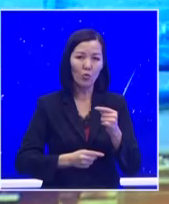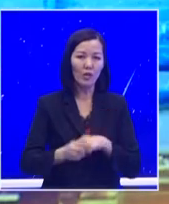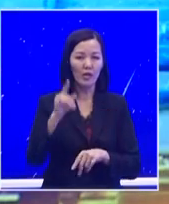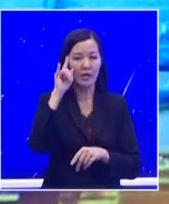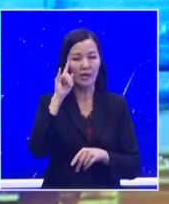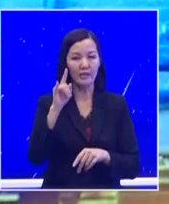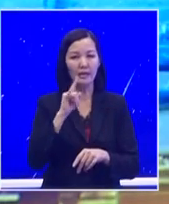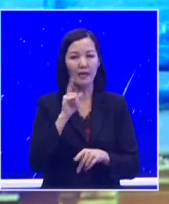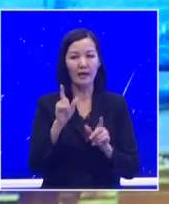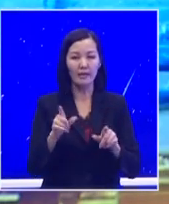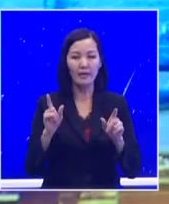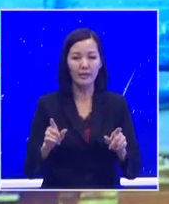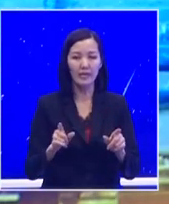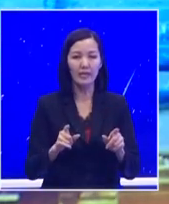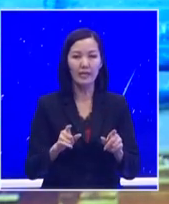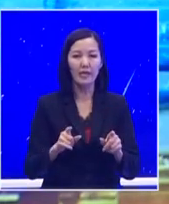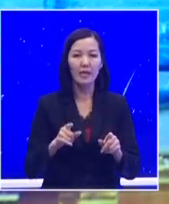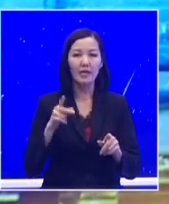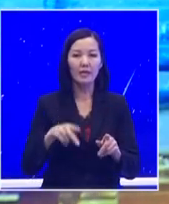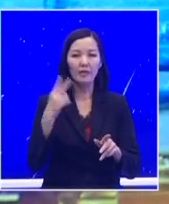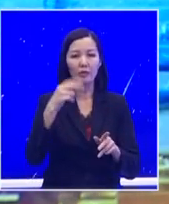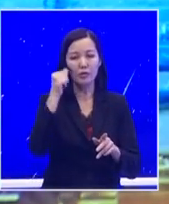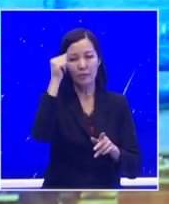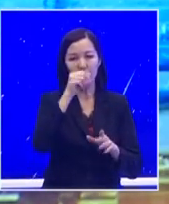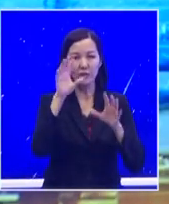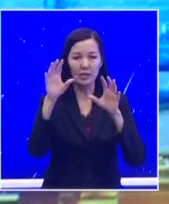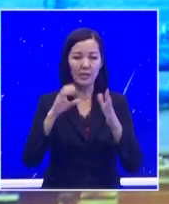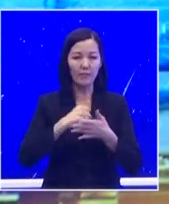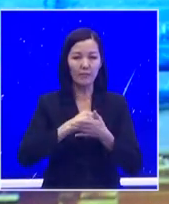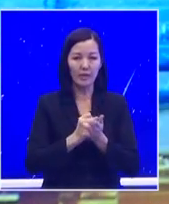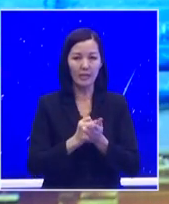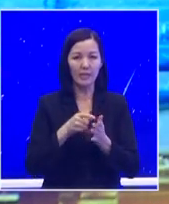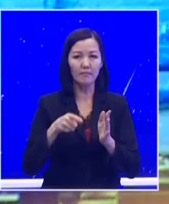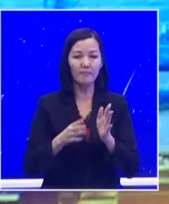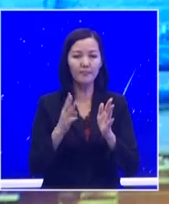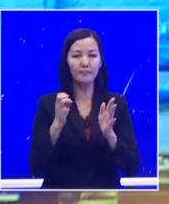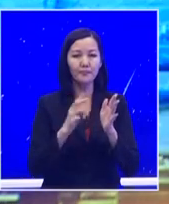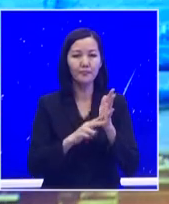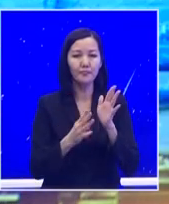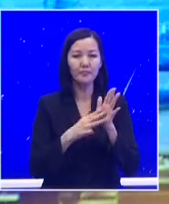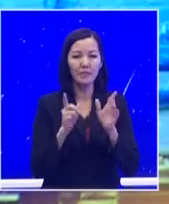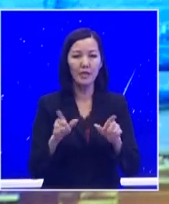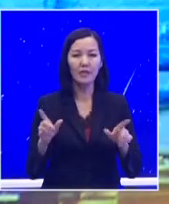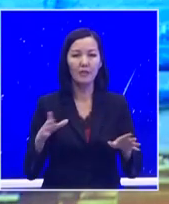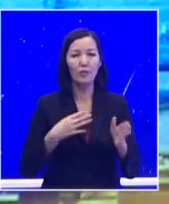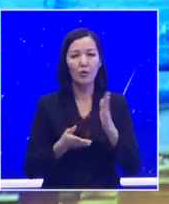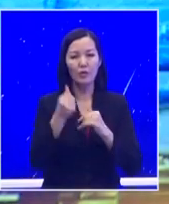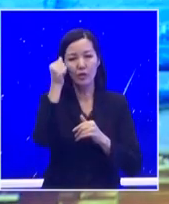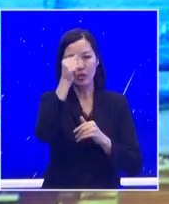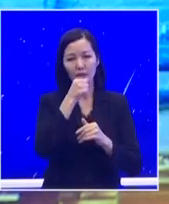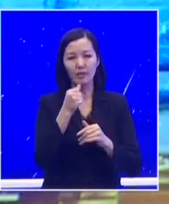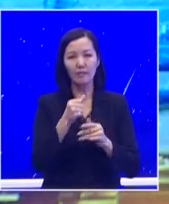квотасы белгіленді. Үкімет қаулысымен биыл ол 1378 адаммен шектеліпті. Салыстырып айтар болсақ, өткен жылға